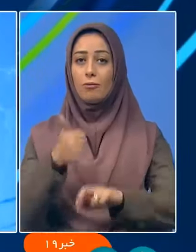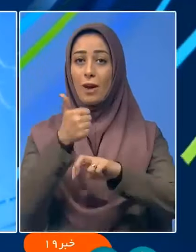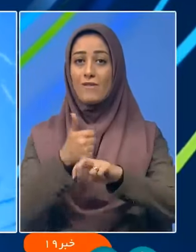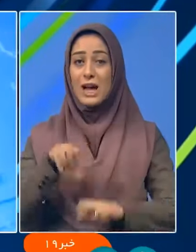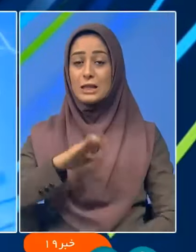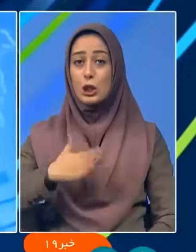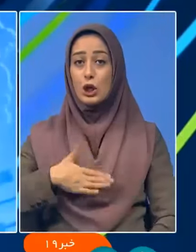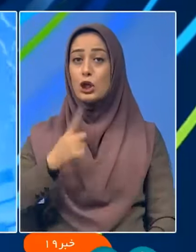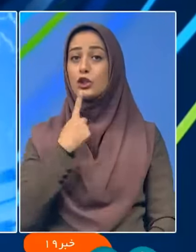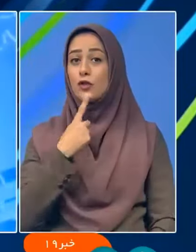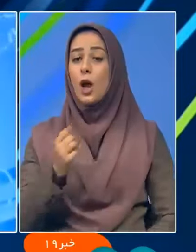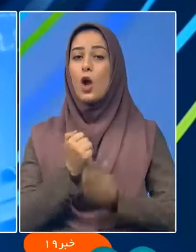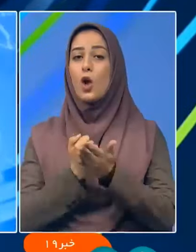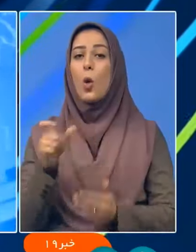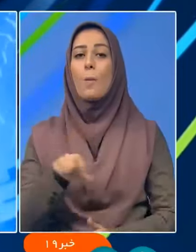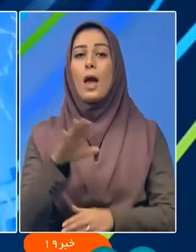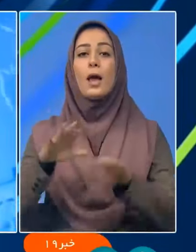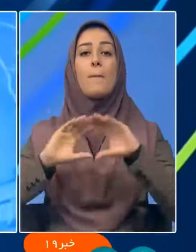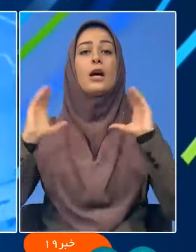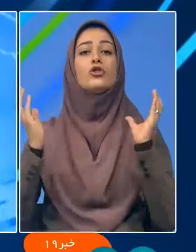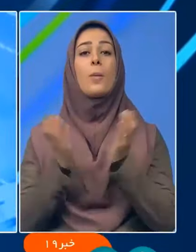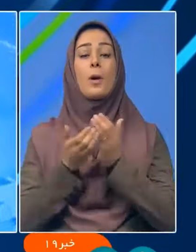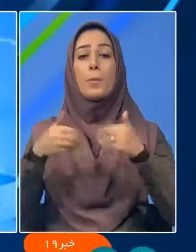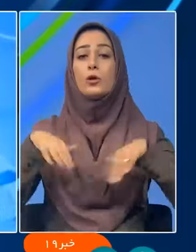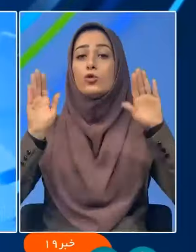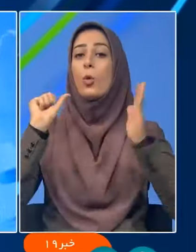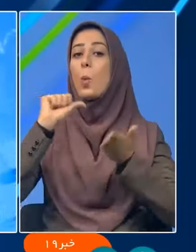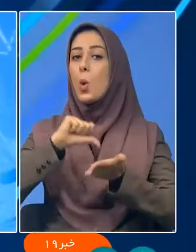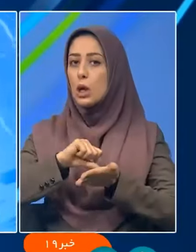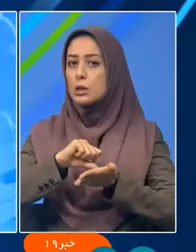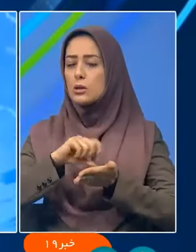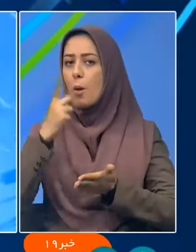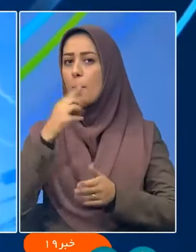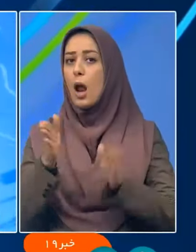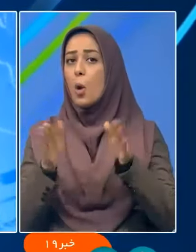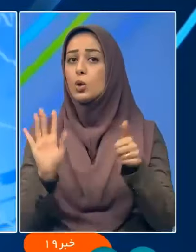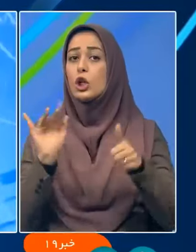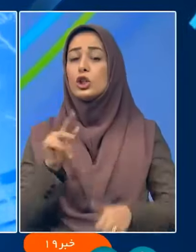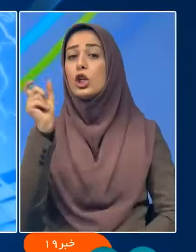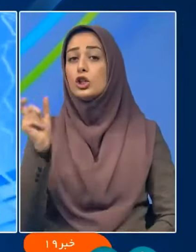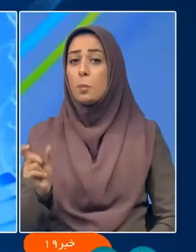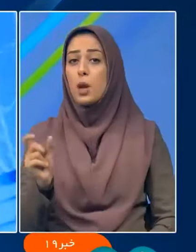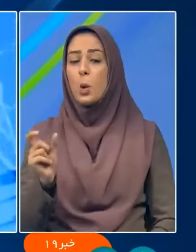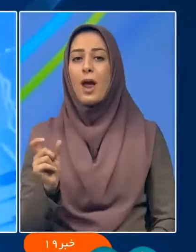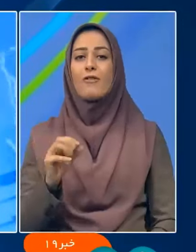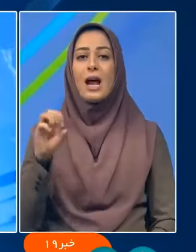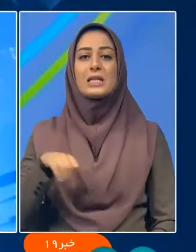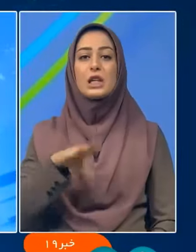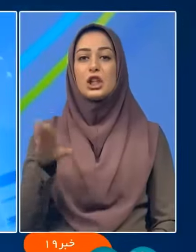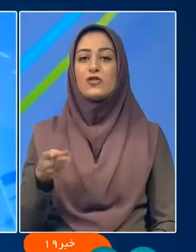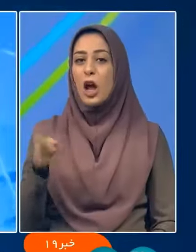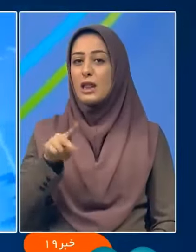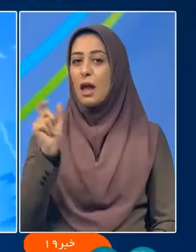وزیر کشور گفت کمک مجامع بین المللی به جمهوری اسلامی در قبال حضور 6 میلیون نفر از اتباع دیگر کشورها در